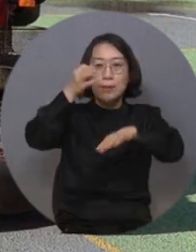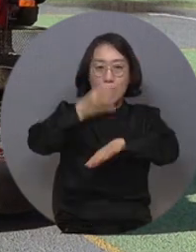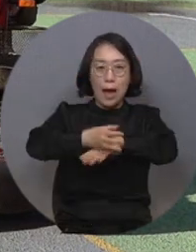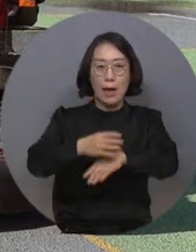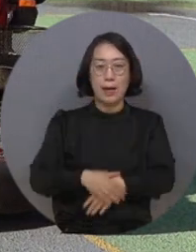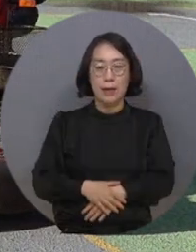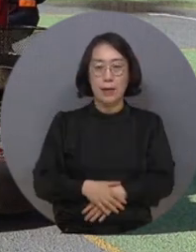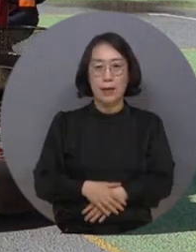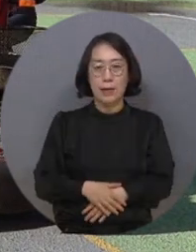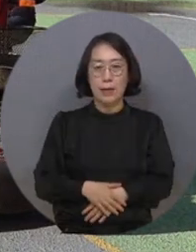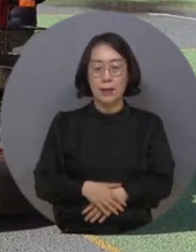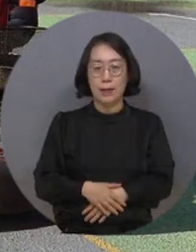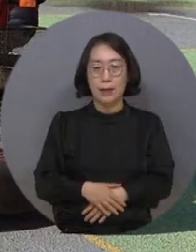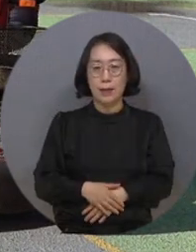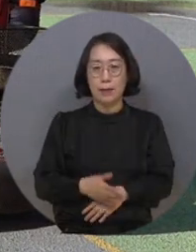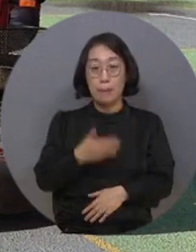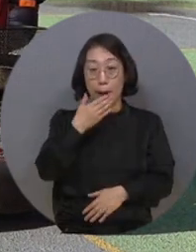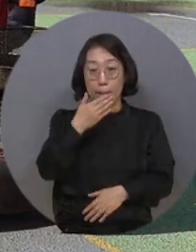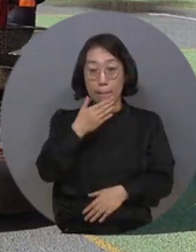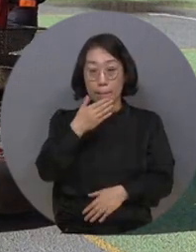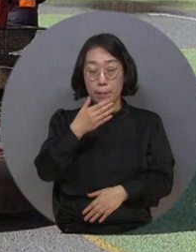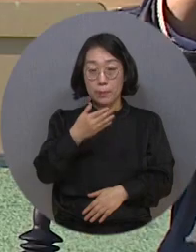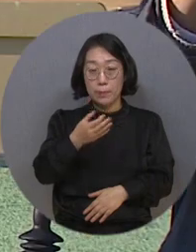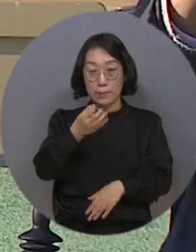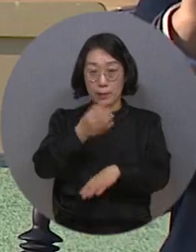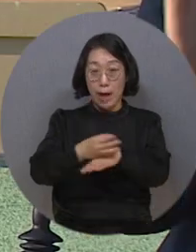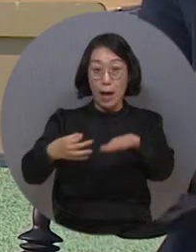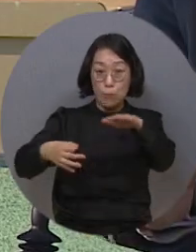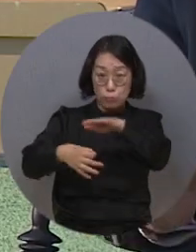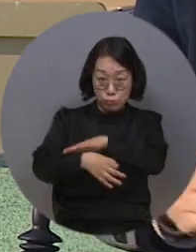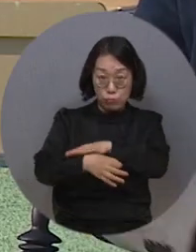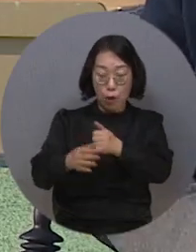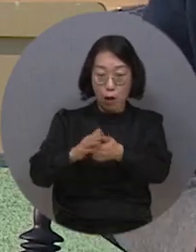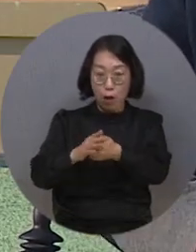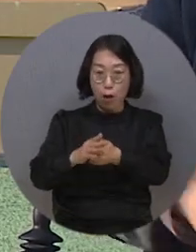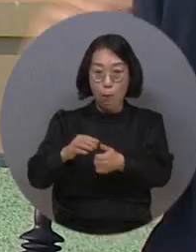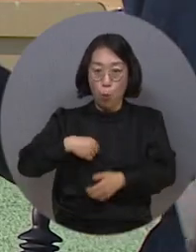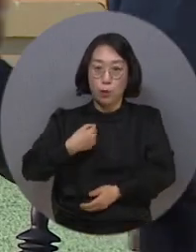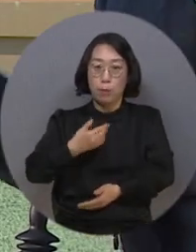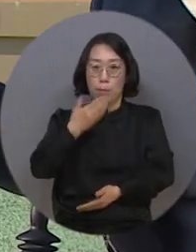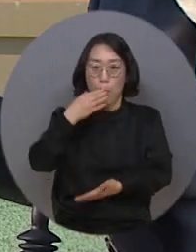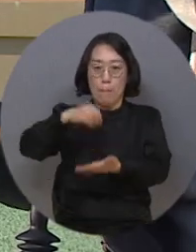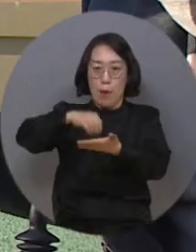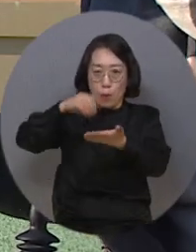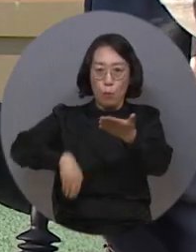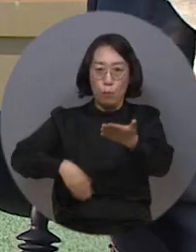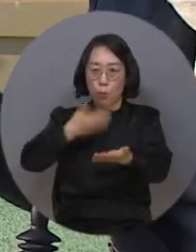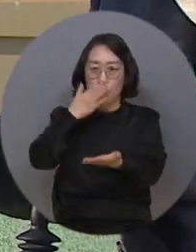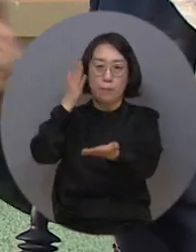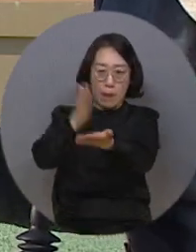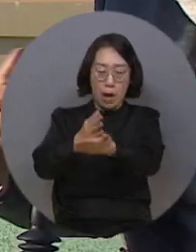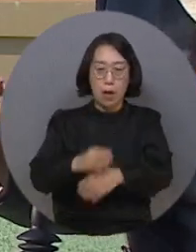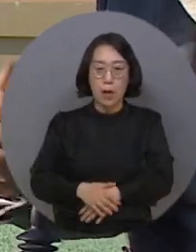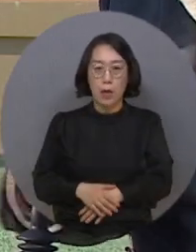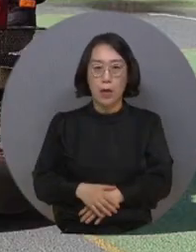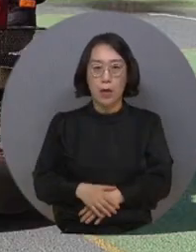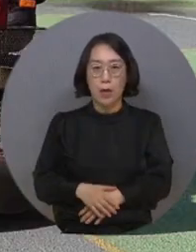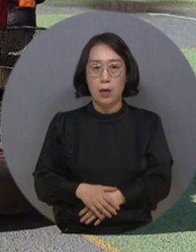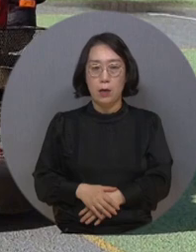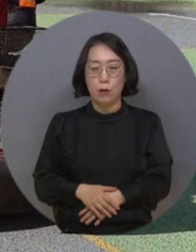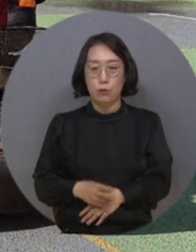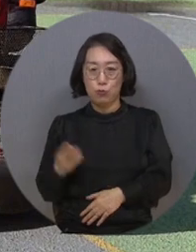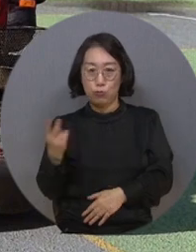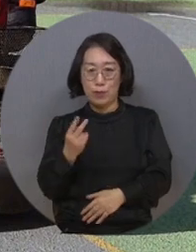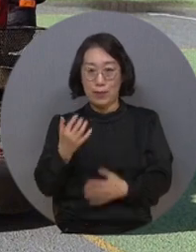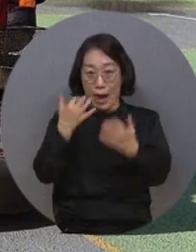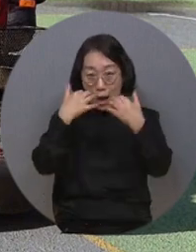그럼 꼴찌가 밥도 사고. 어. 꼴찌는 밥도 못 먹고. 우리 둘이 고요식 가는 거지.